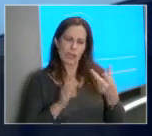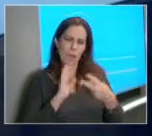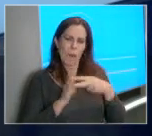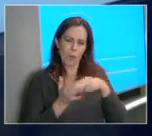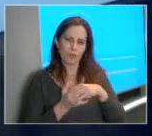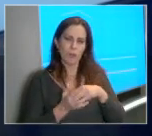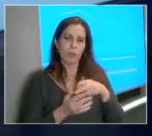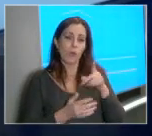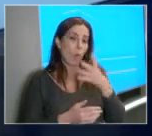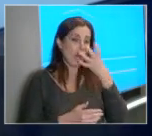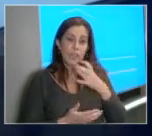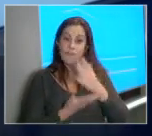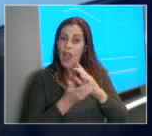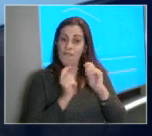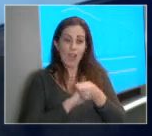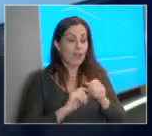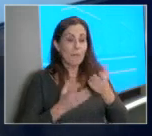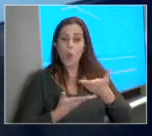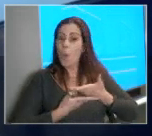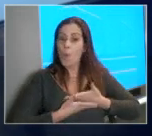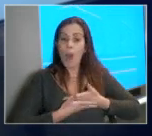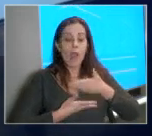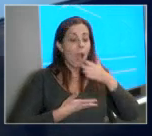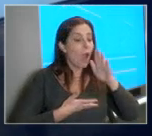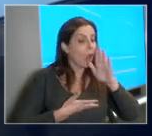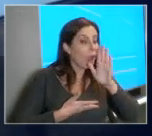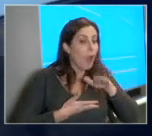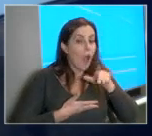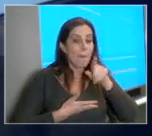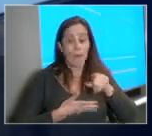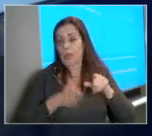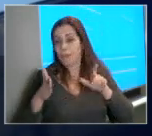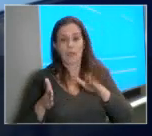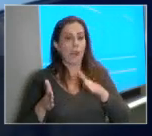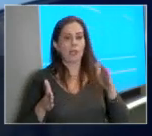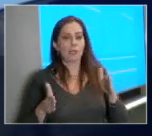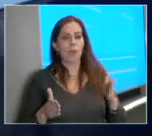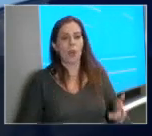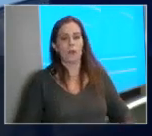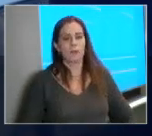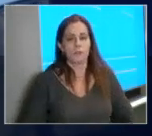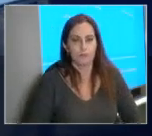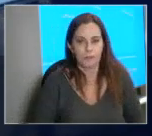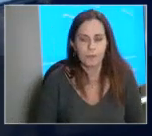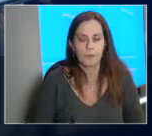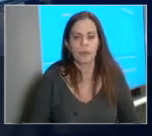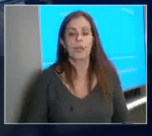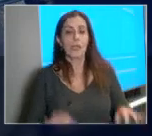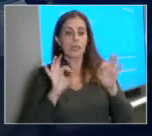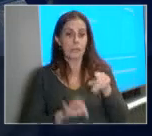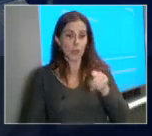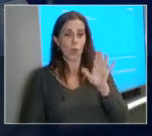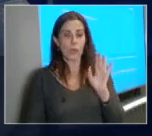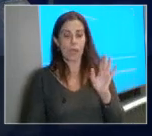הפוליטית, הוא לצערנו כבר הפך ללגיטימי גם במחנה הרחב שאתה משתייך אליו. אז למה דווקא להתאפל לליברמן? בדיוק